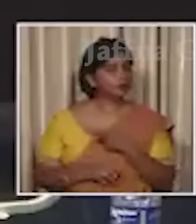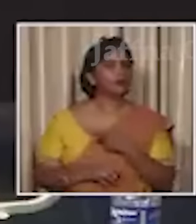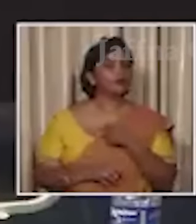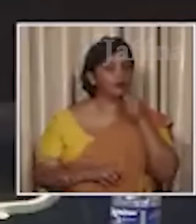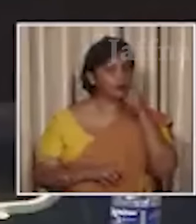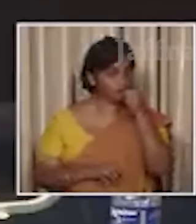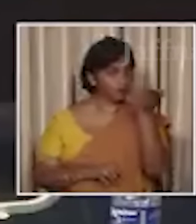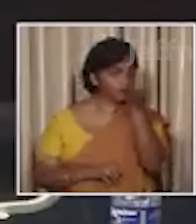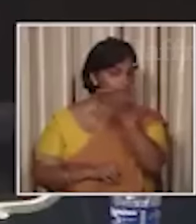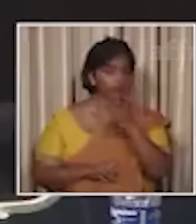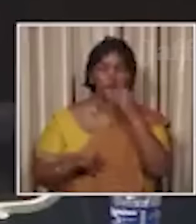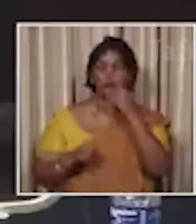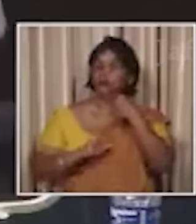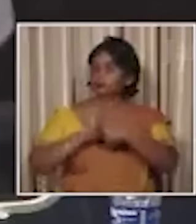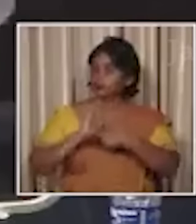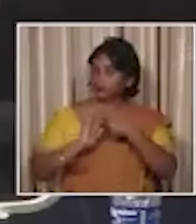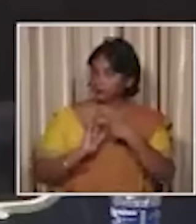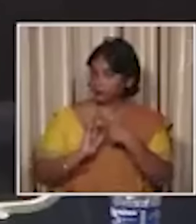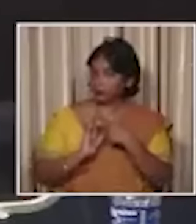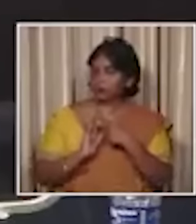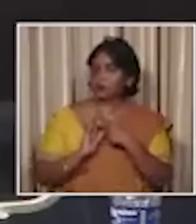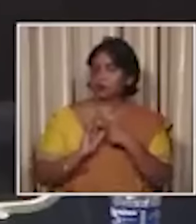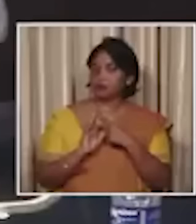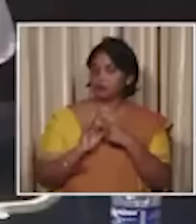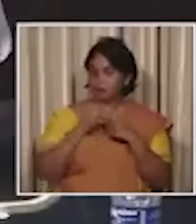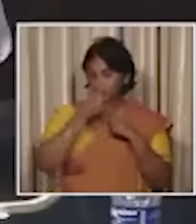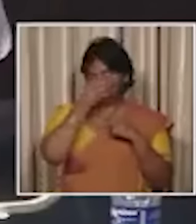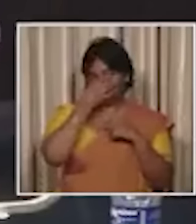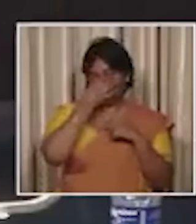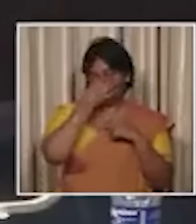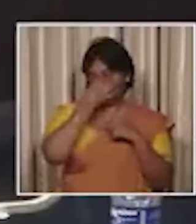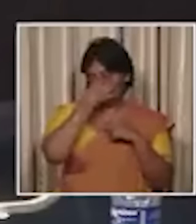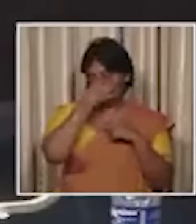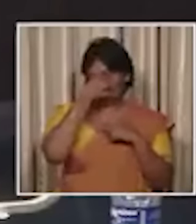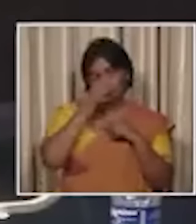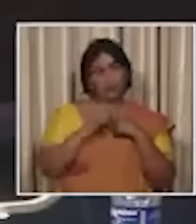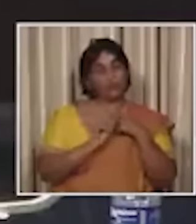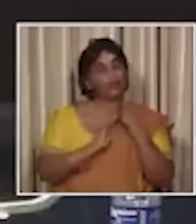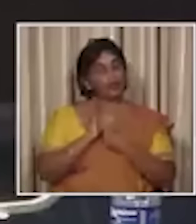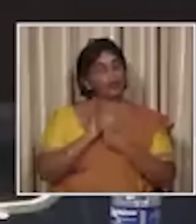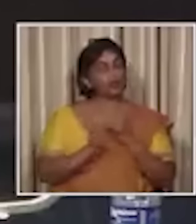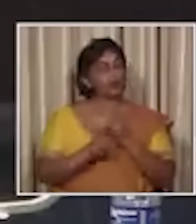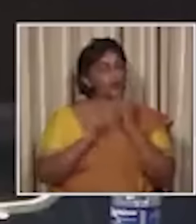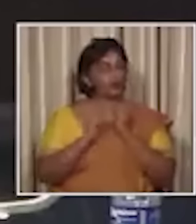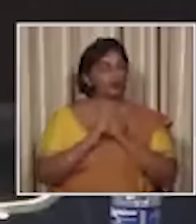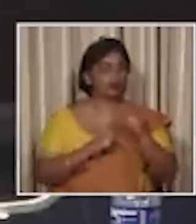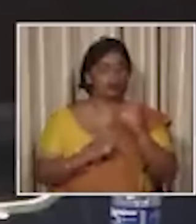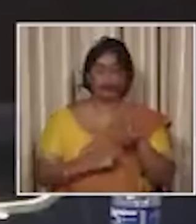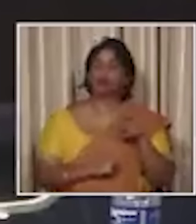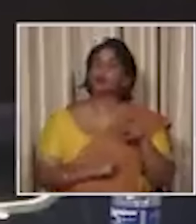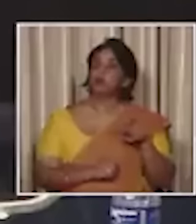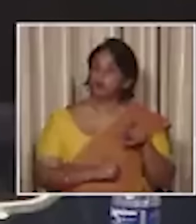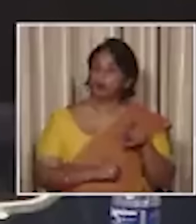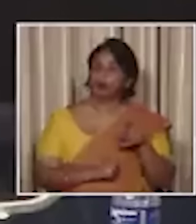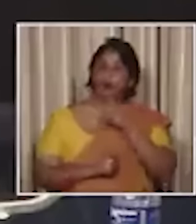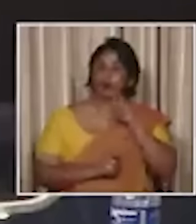பிரகாரம் கடமையாற்றிய நீதிபதியை அச்சுறுத்தி வெளியேற்றப்பட்டிருக்கிறார் என்று சொன்னால் இன்று வரை நீதி கிடைக்கவில்லை. ஆகவே இதுதான் வடக்கு